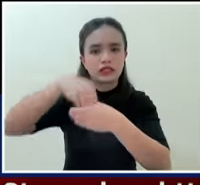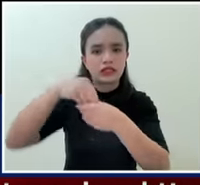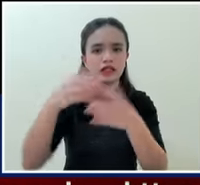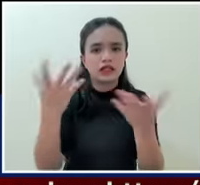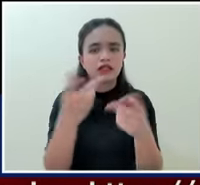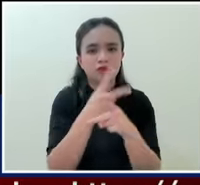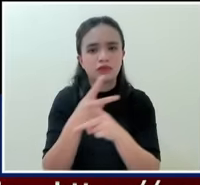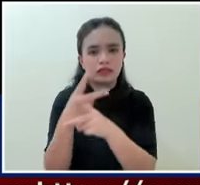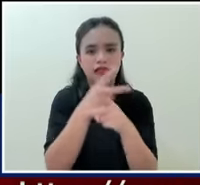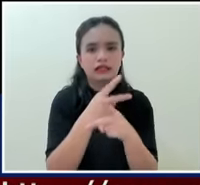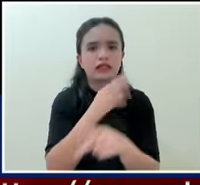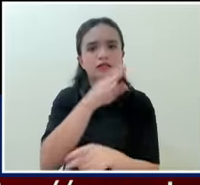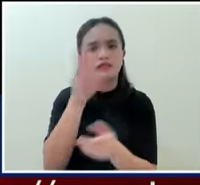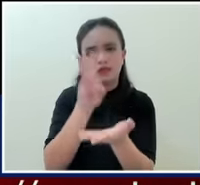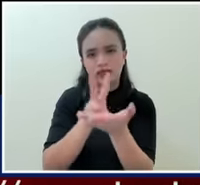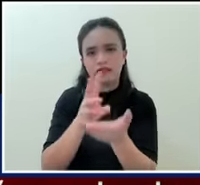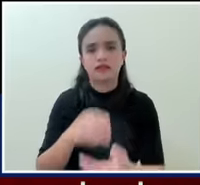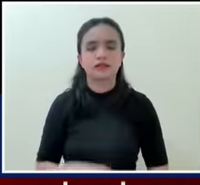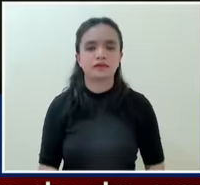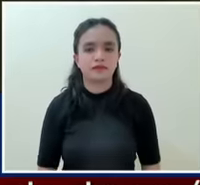area.